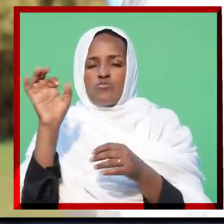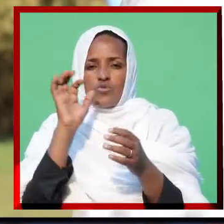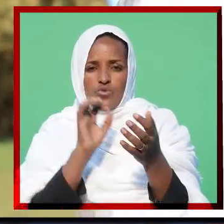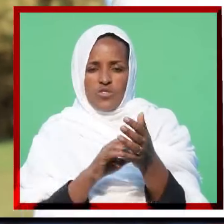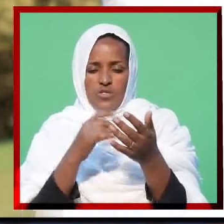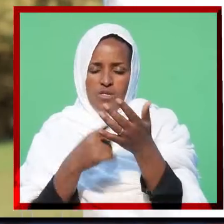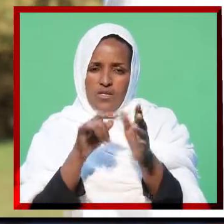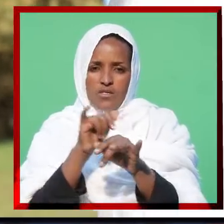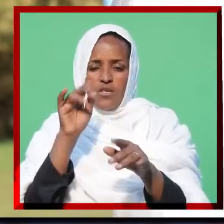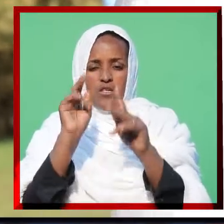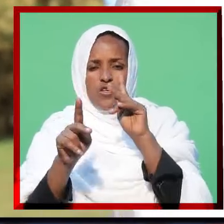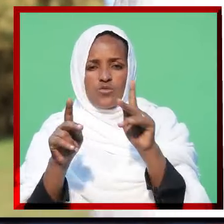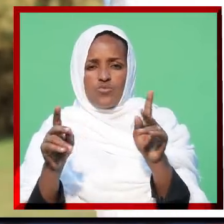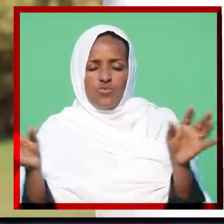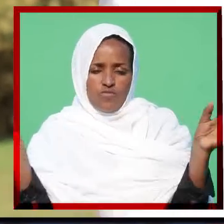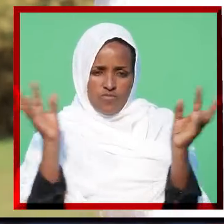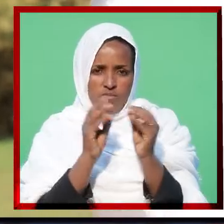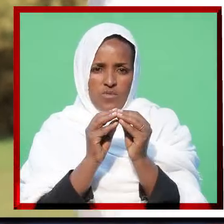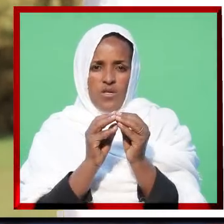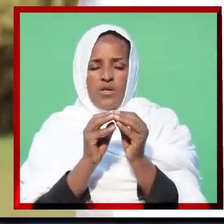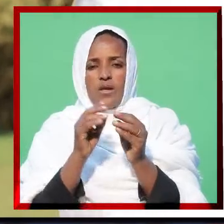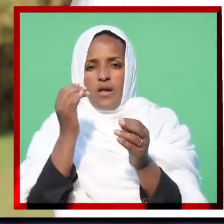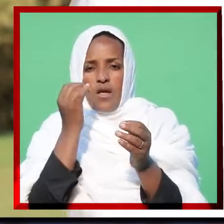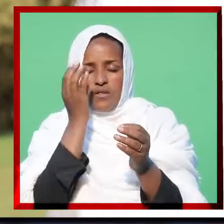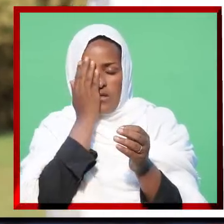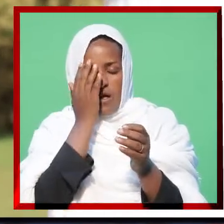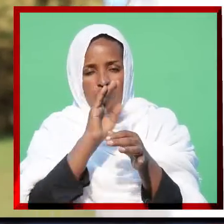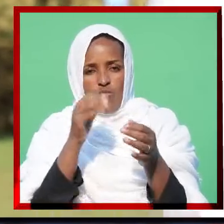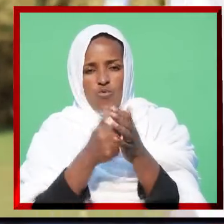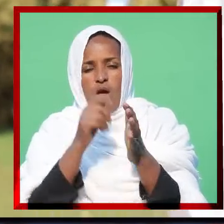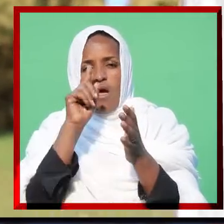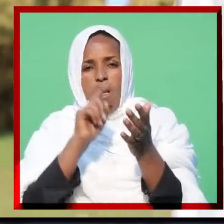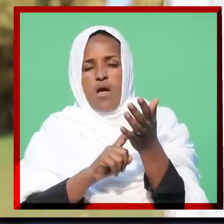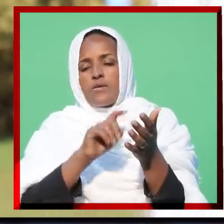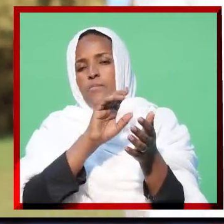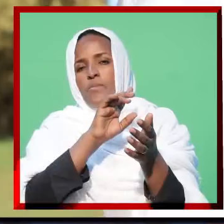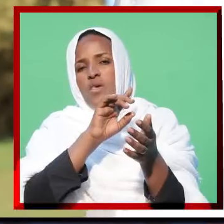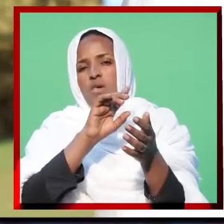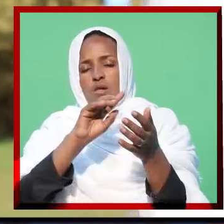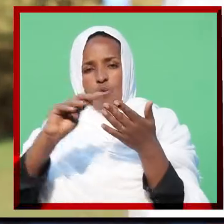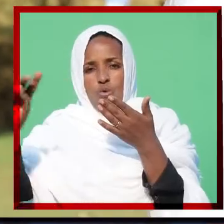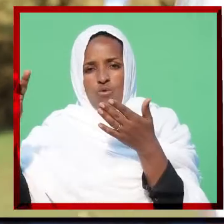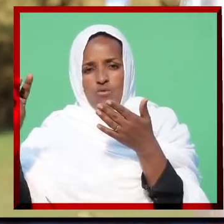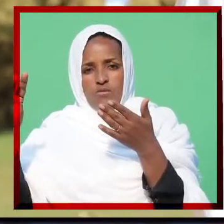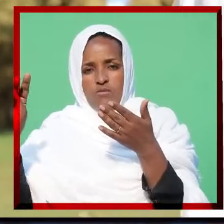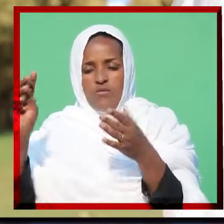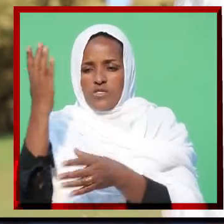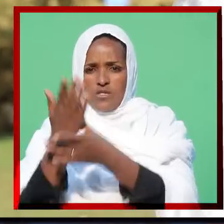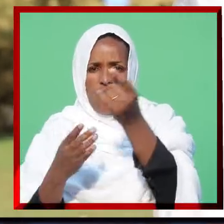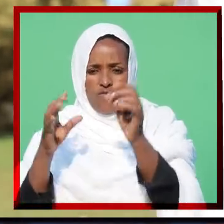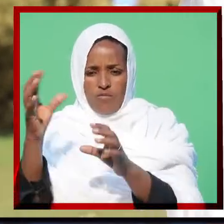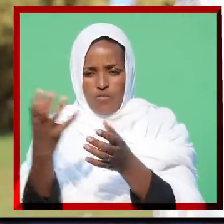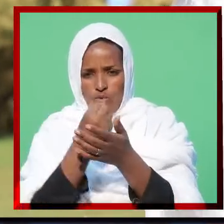ሺህ እንዲህ ይላል ይሄኛው የህዝቡ ድምር ለዳዊት ሰጠ ከእስራኤልም ሁሉ 1 ሚሊዮን ከ100 ሺህ ሰይፍ የሚበዙ ሰዎች